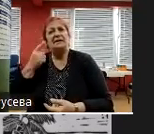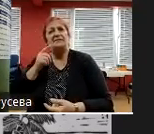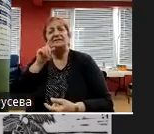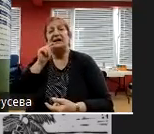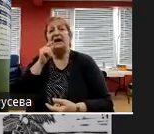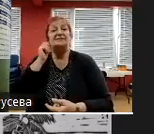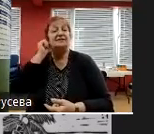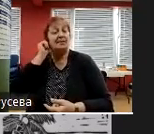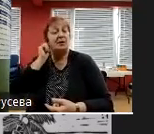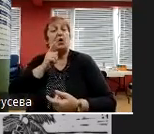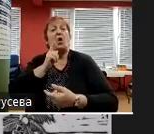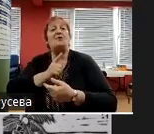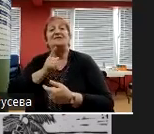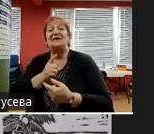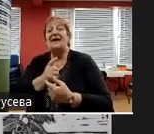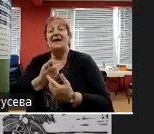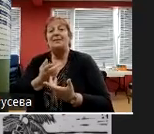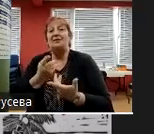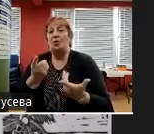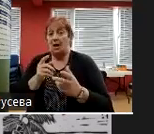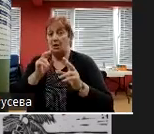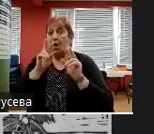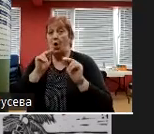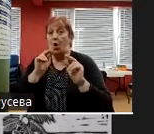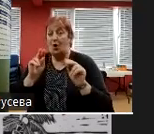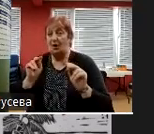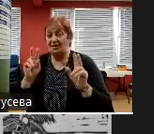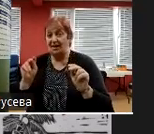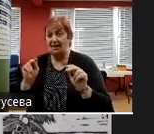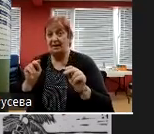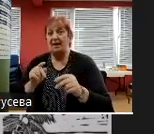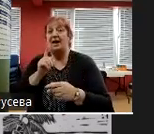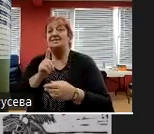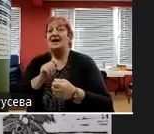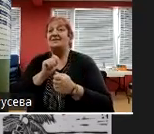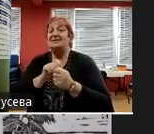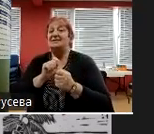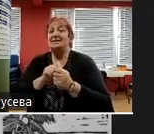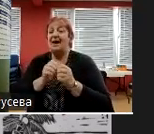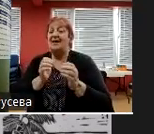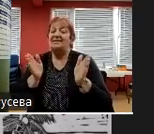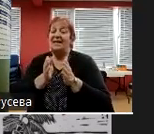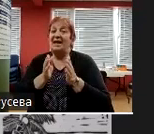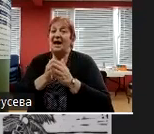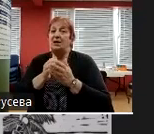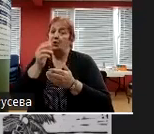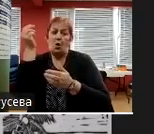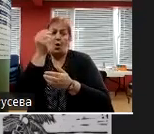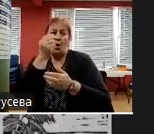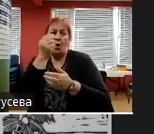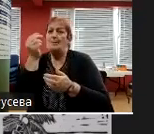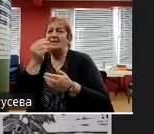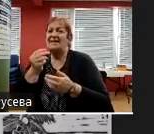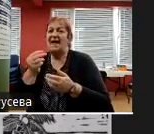името всеки път, когато говорите. Трябва да си направите и кратко описание